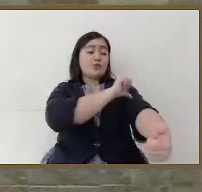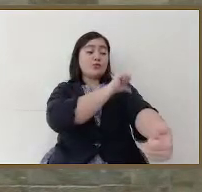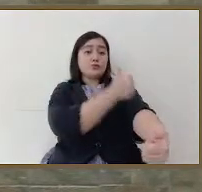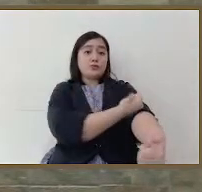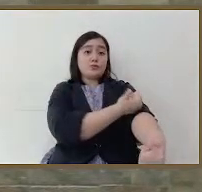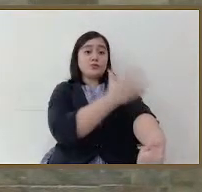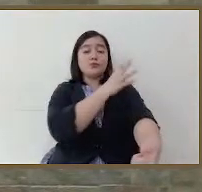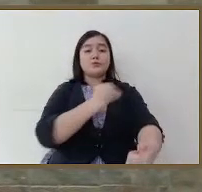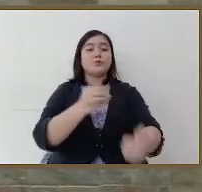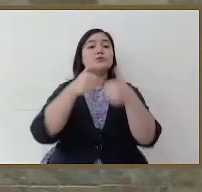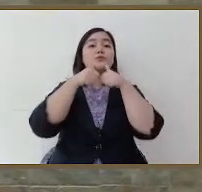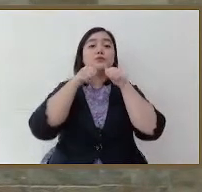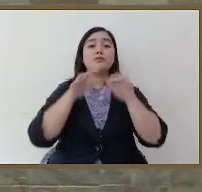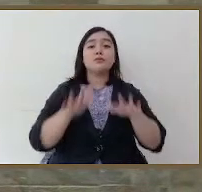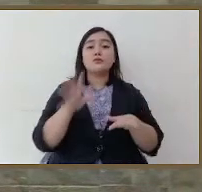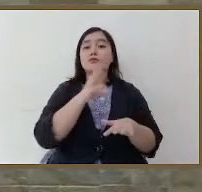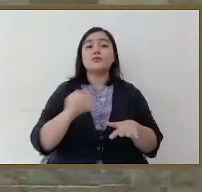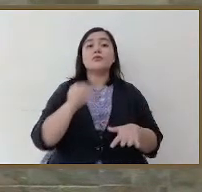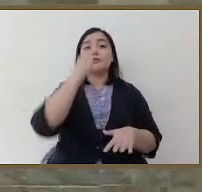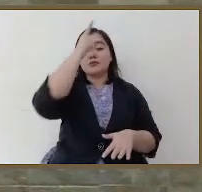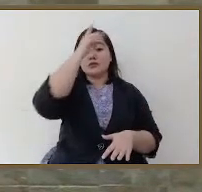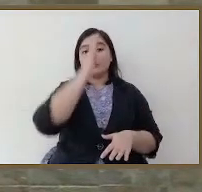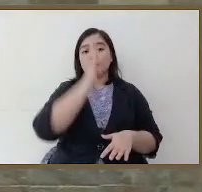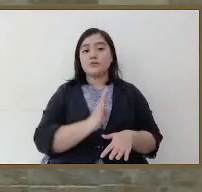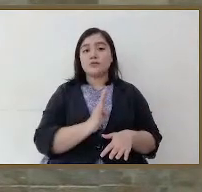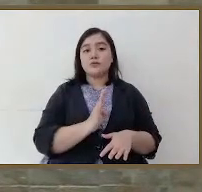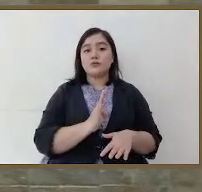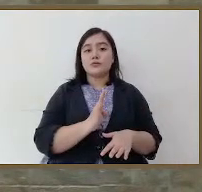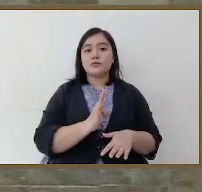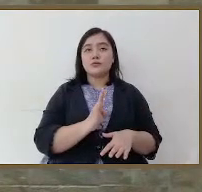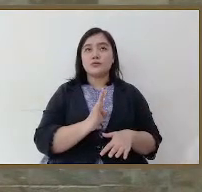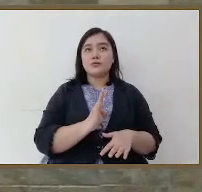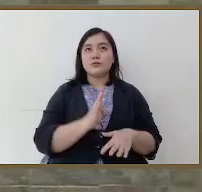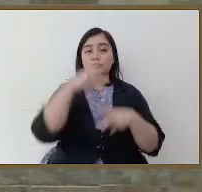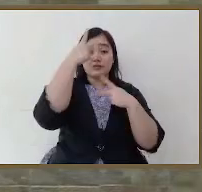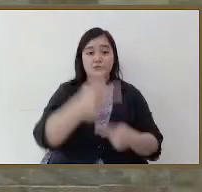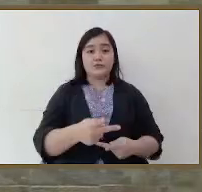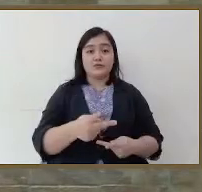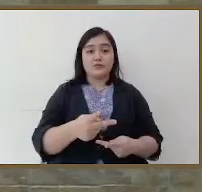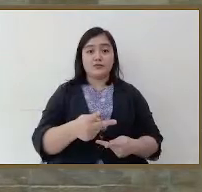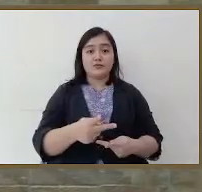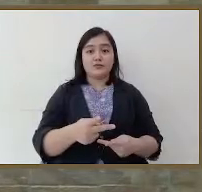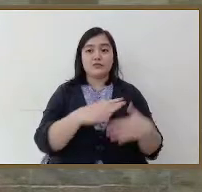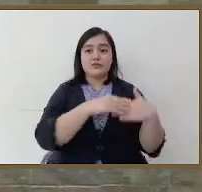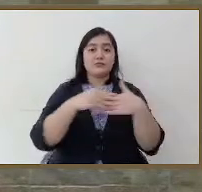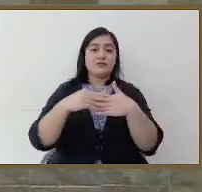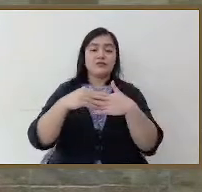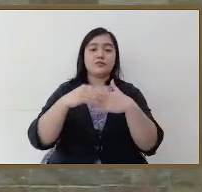blessing, nararamdaman nila ang presensya ng kanilang ng leadership sa loob ng tahanan.